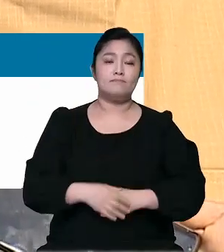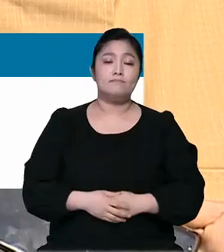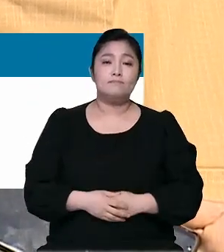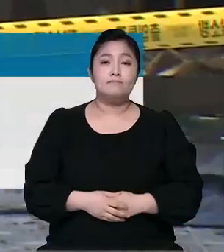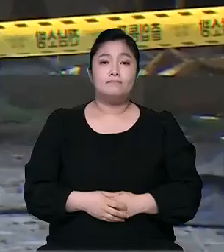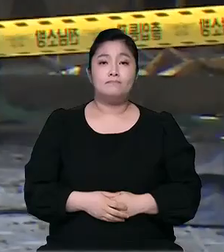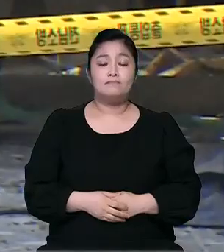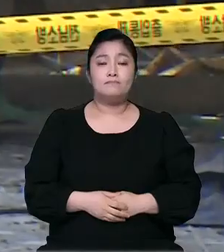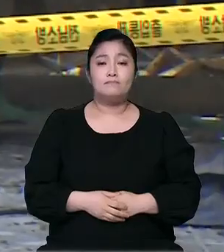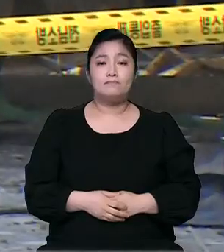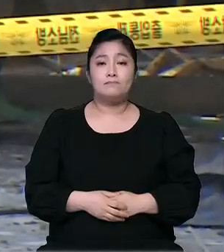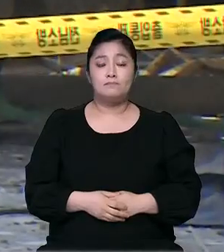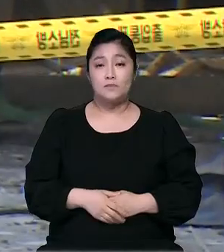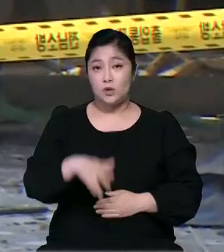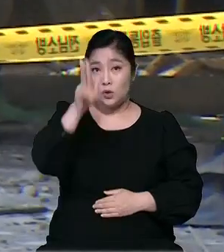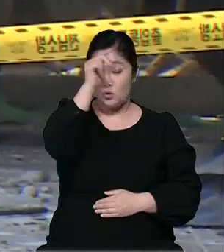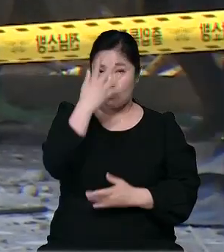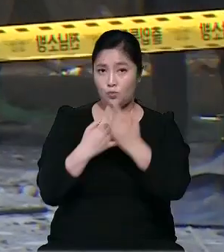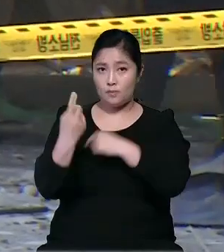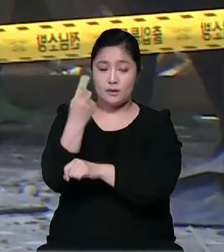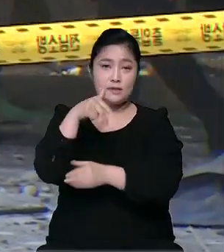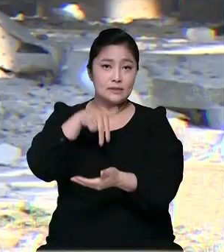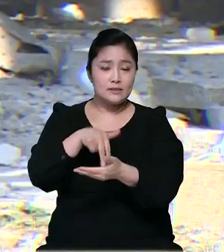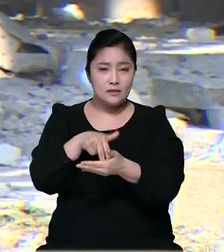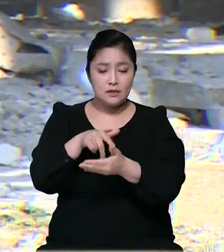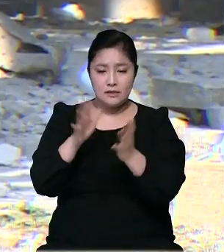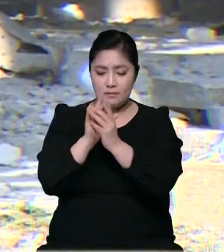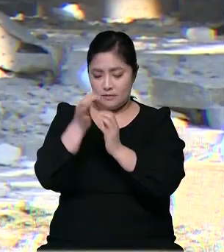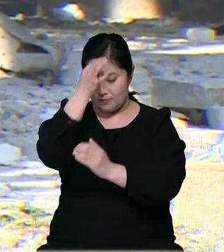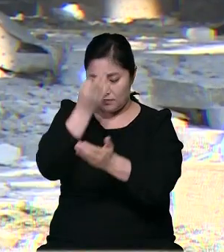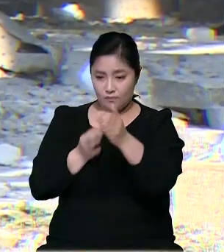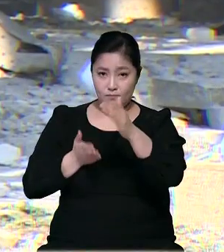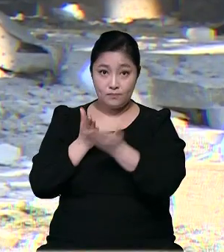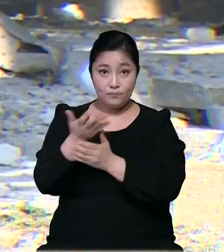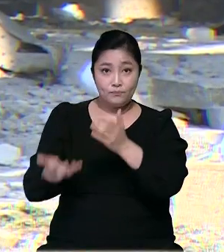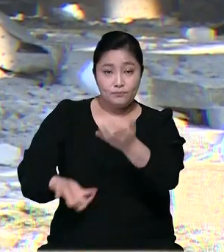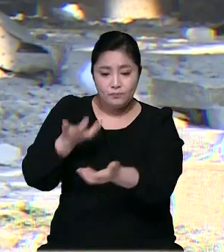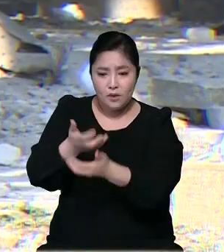하겠습니다. 경찰과 소방당국은 정밀 현장 감식을 통해